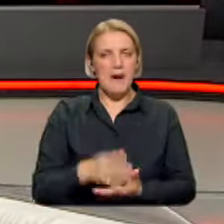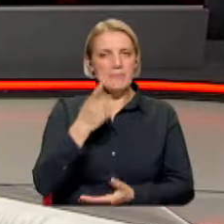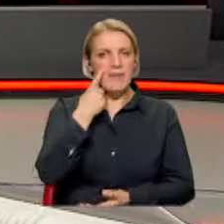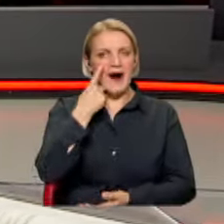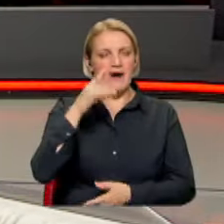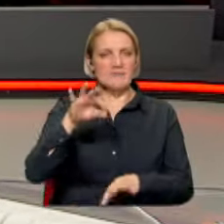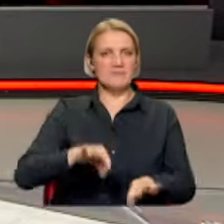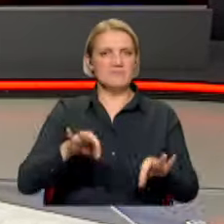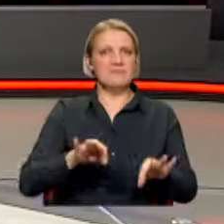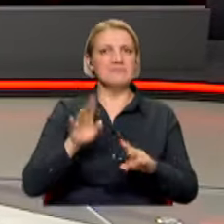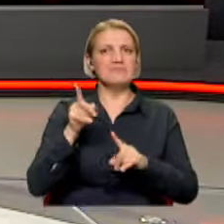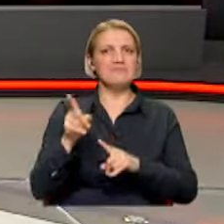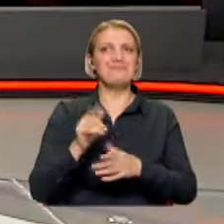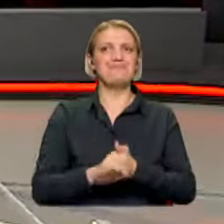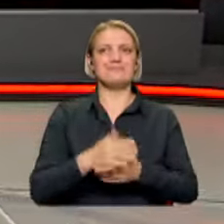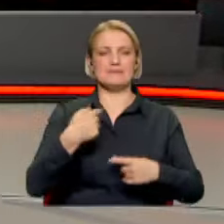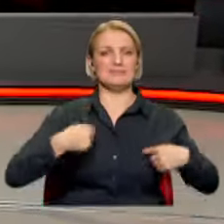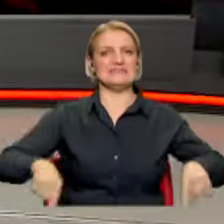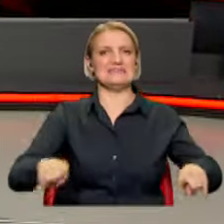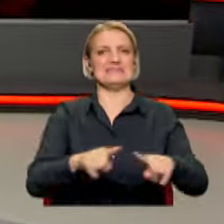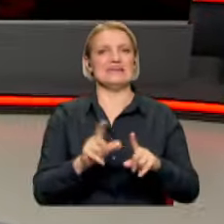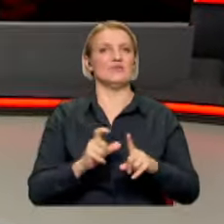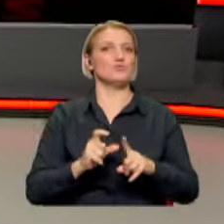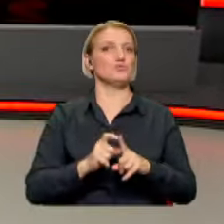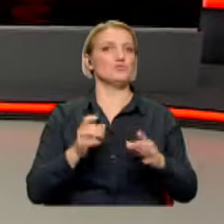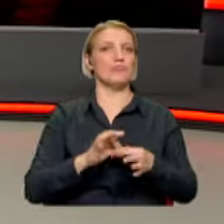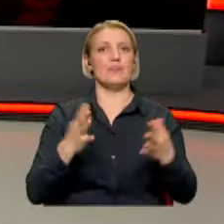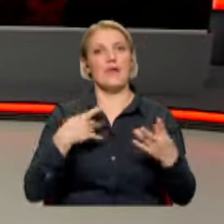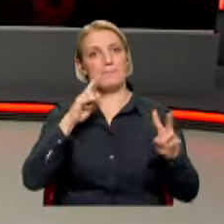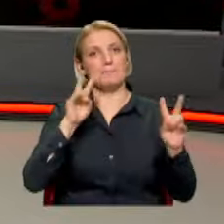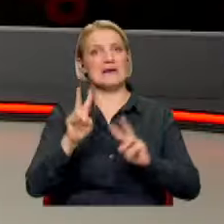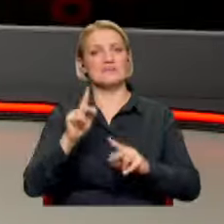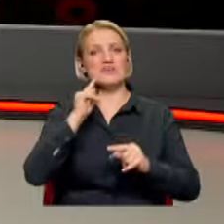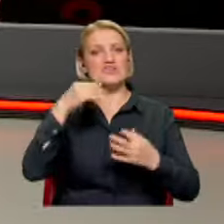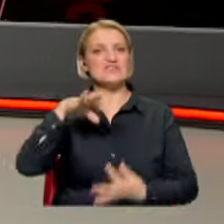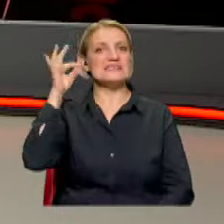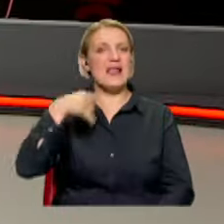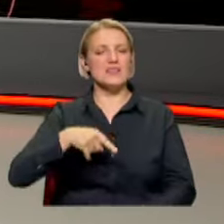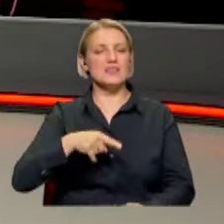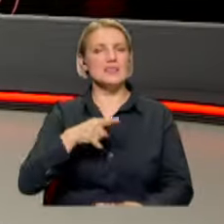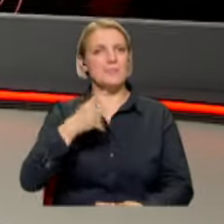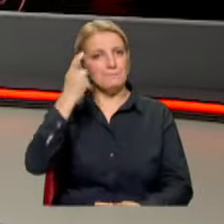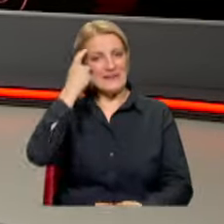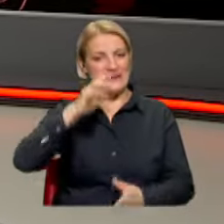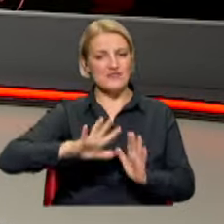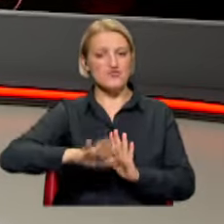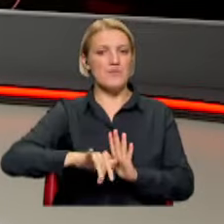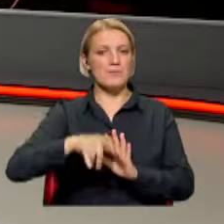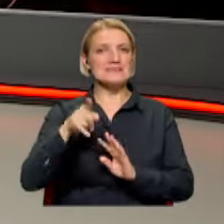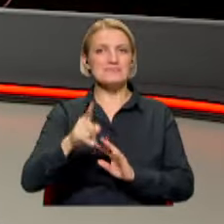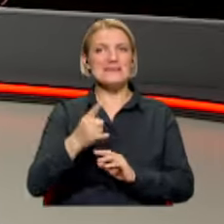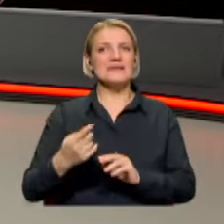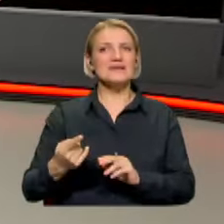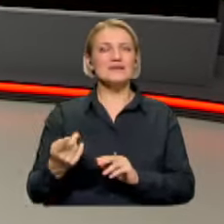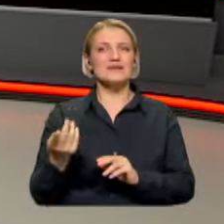bakalım şimdi bizdeki duruma bakalım kişisel verilerin çalınması olayı bir sızıntı